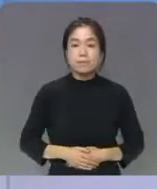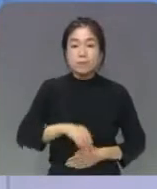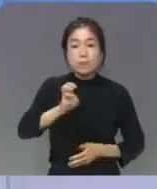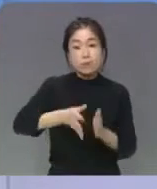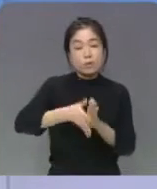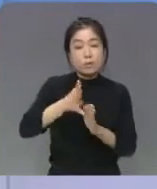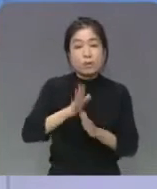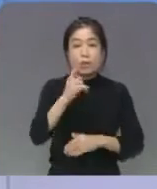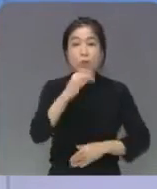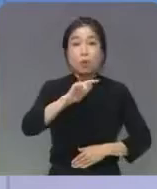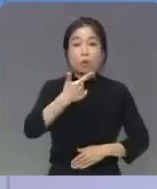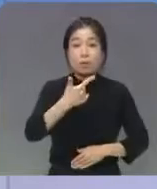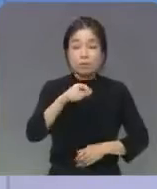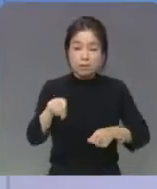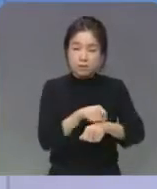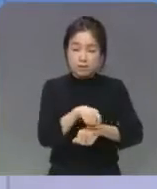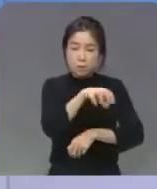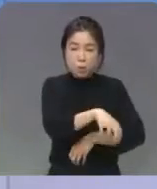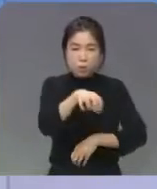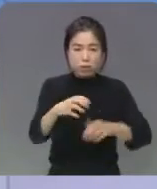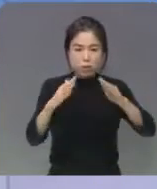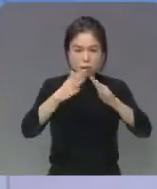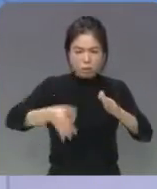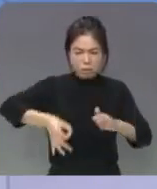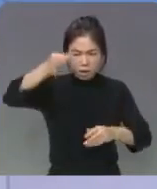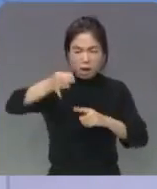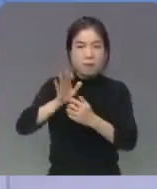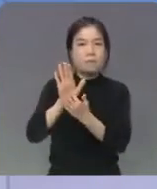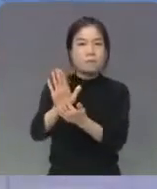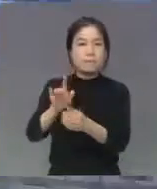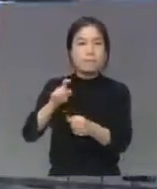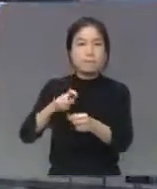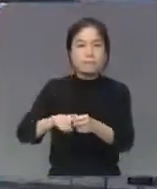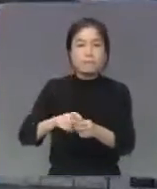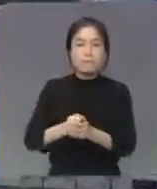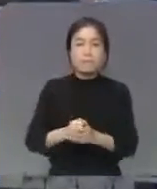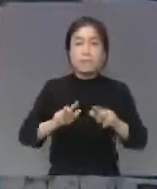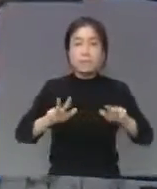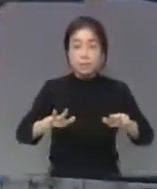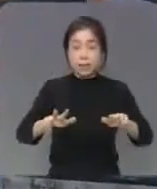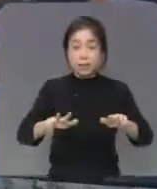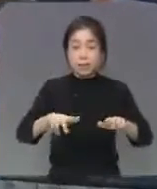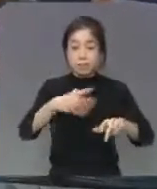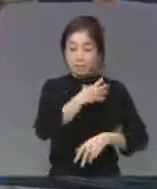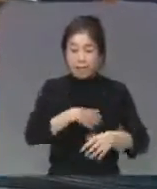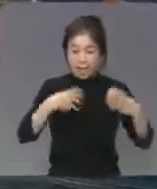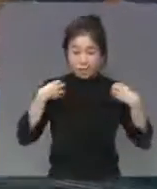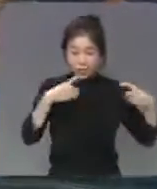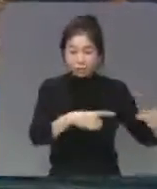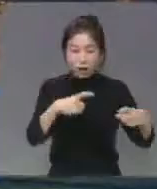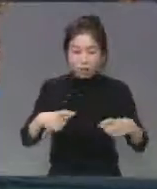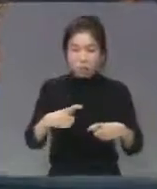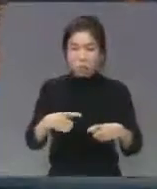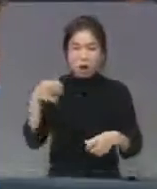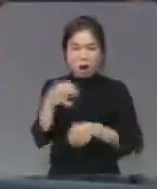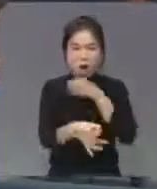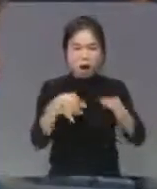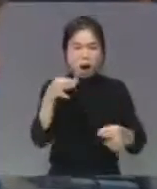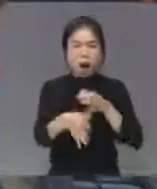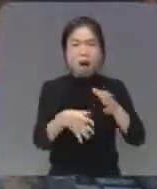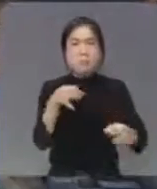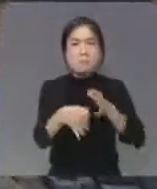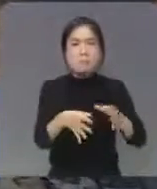광기 시가 봉선동 등 특정 지역에서 집값이 뜨는 현상을 막기 위해서 산재 자 추구 단위인 투기과열지구 지정